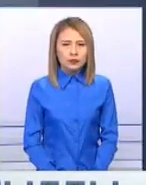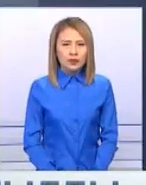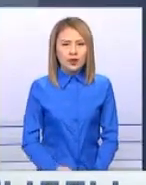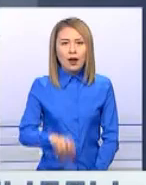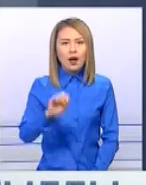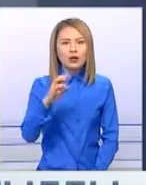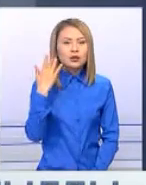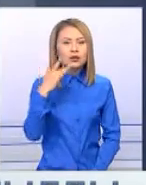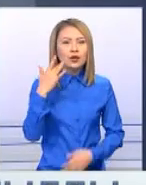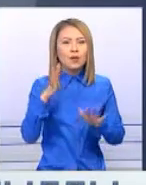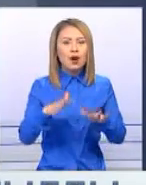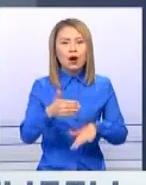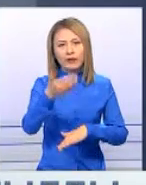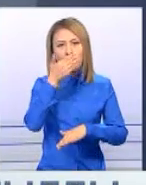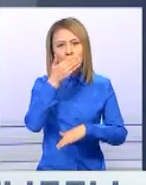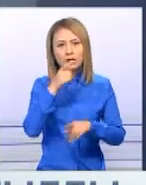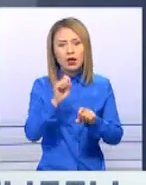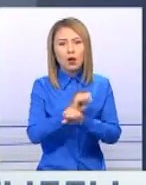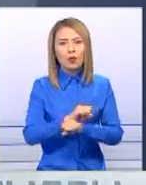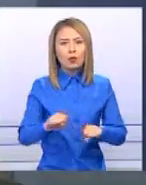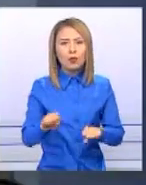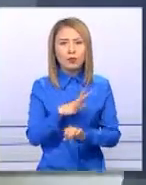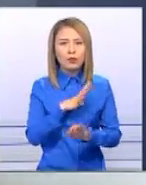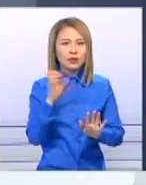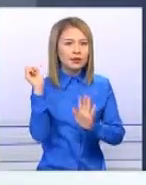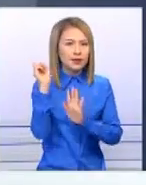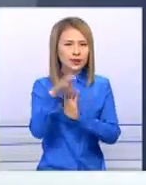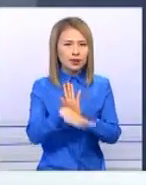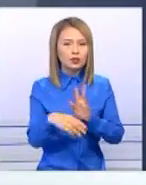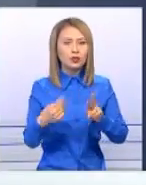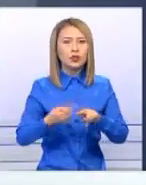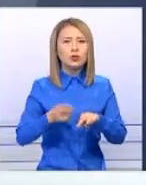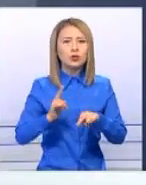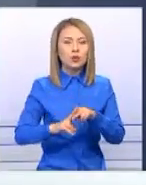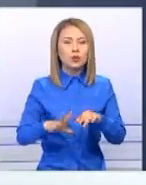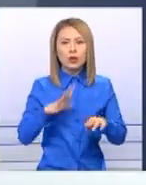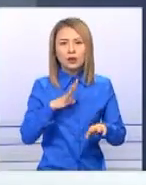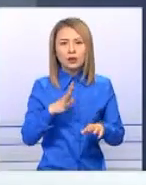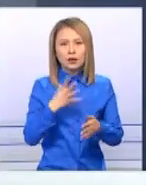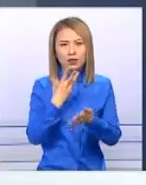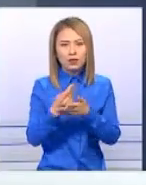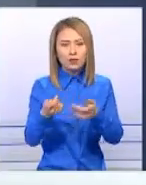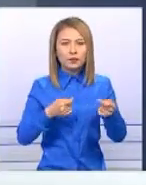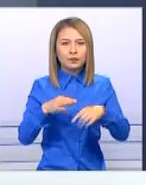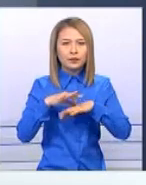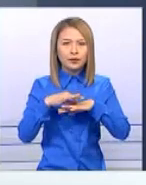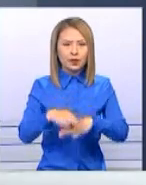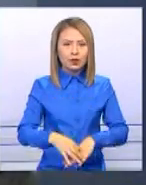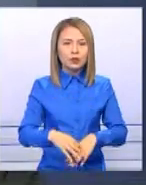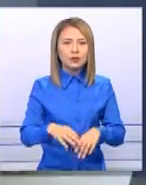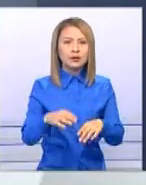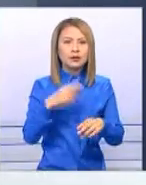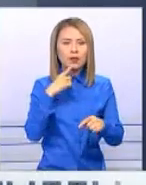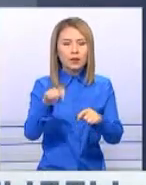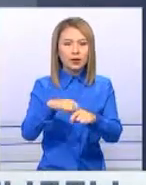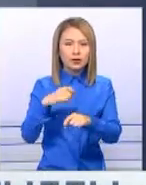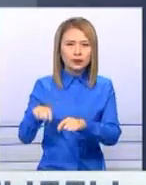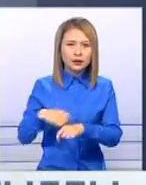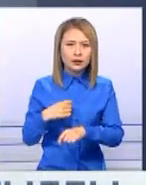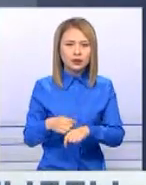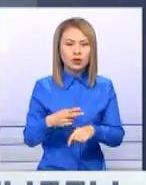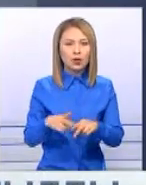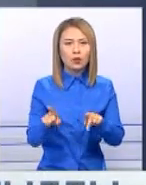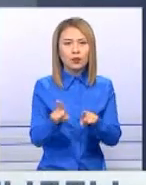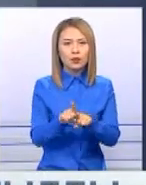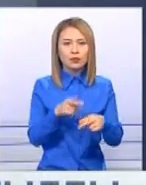АҚШ әскері Ауғанстан аумағына әуе бомбасын тастады. Бұл содырлардың қатынау үшін қолданылып келген туннелдер жүйесін қиратып, экстремистердің